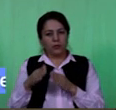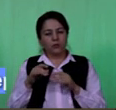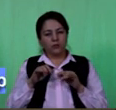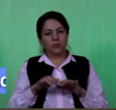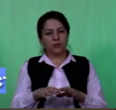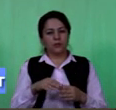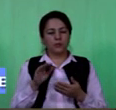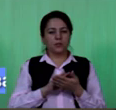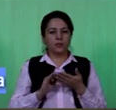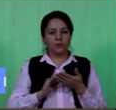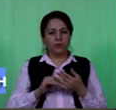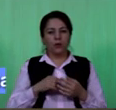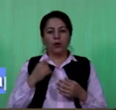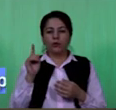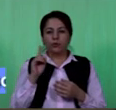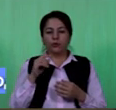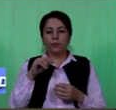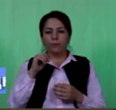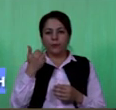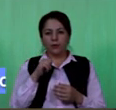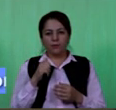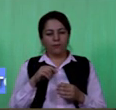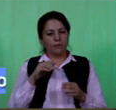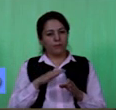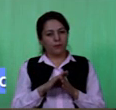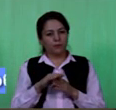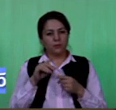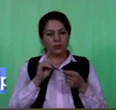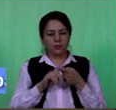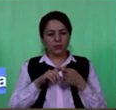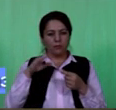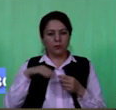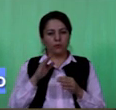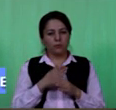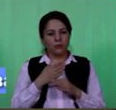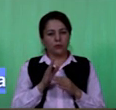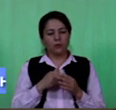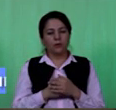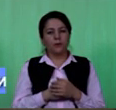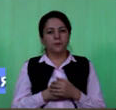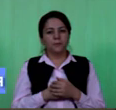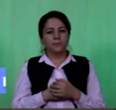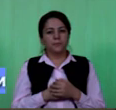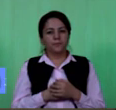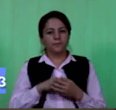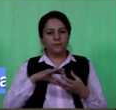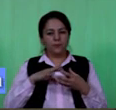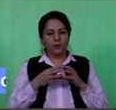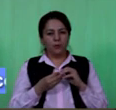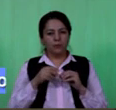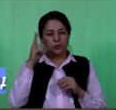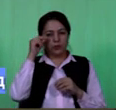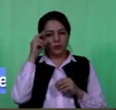что первым выполняем сложение а затем деление суммы чисел